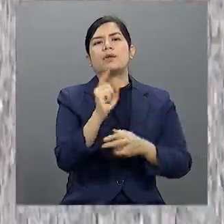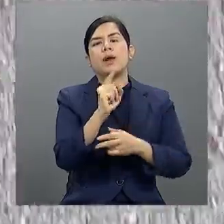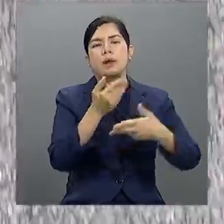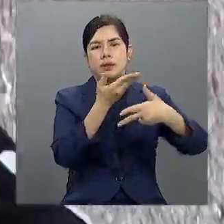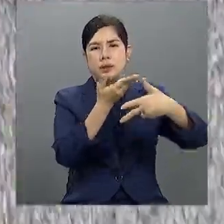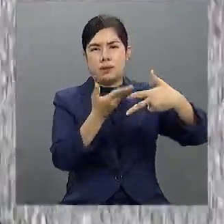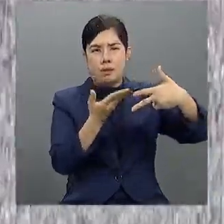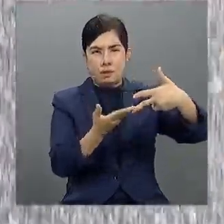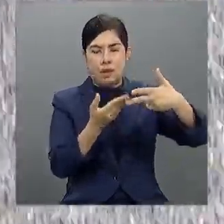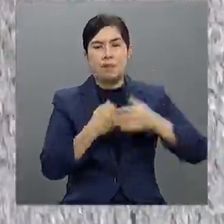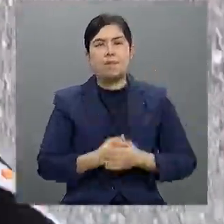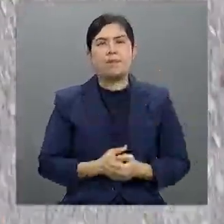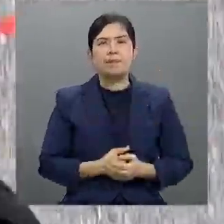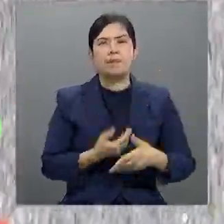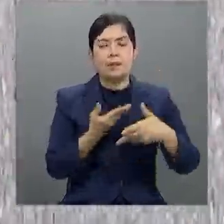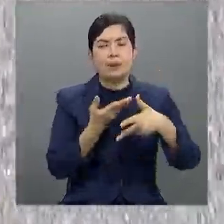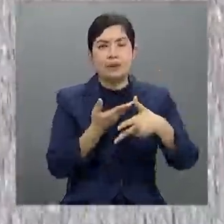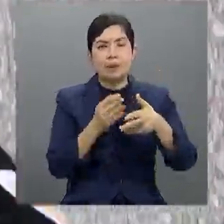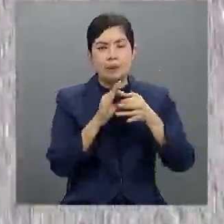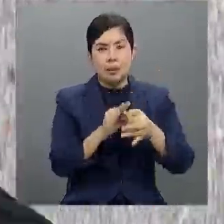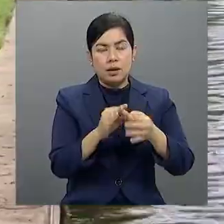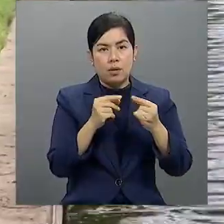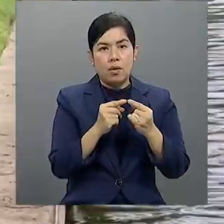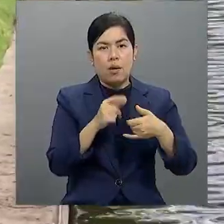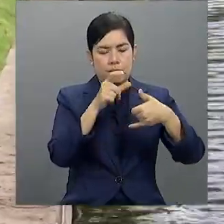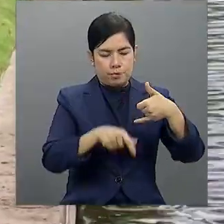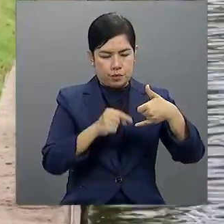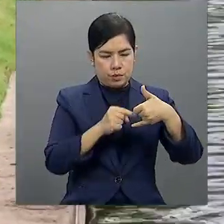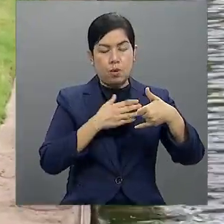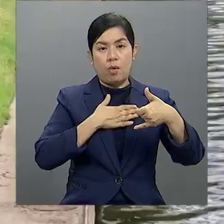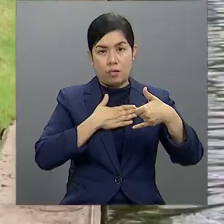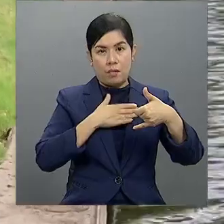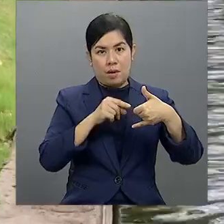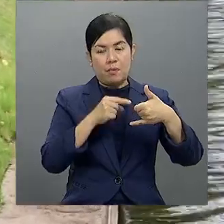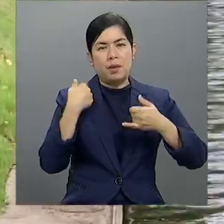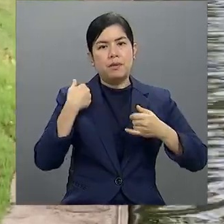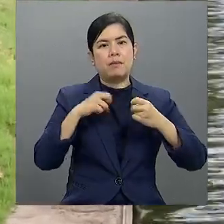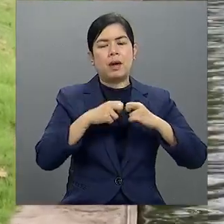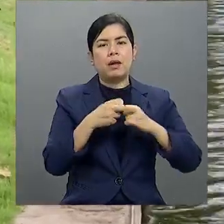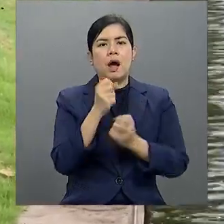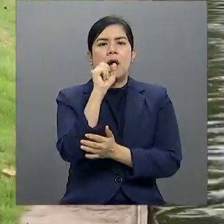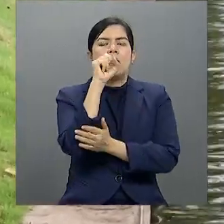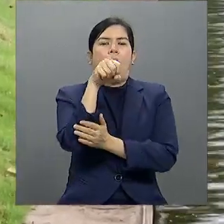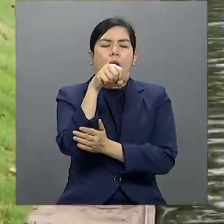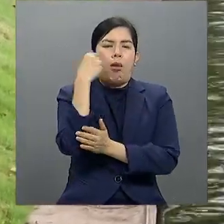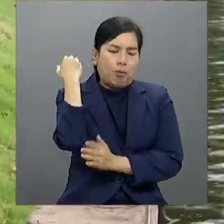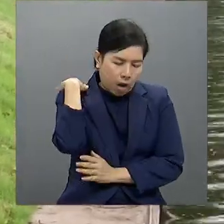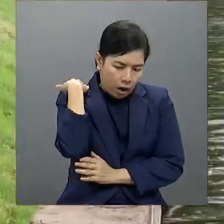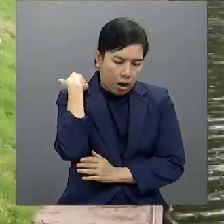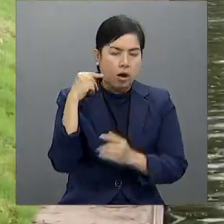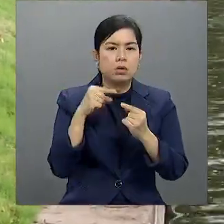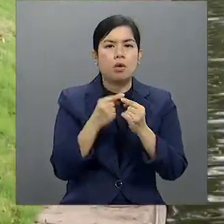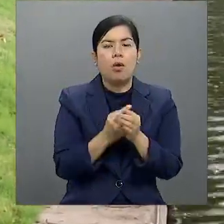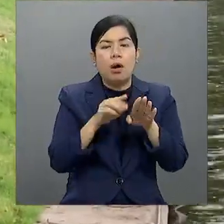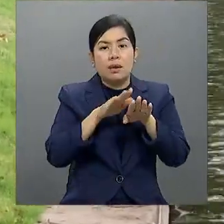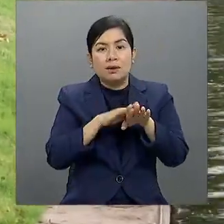งกลอันดับแรกก็คือเรื่องของโครงสร้างร่างกายที่ผิดปกติเช่นมีภาวะหลังคดขาสั้นยาวไม่เท่ากันมี